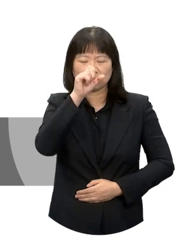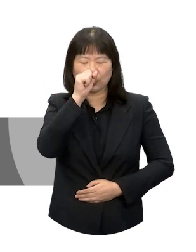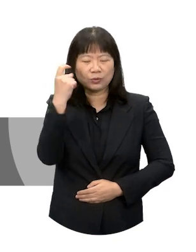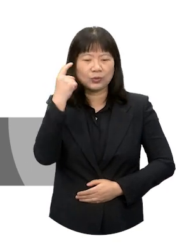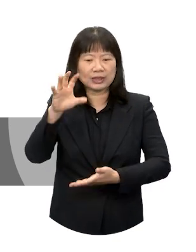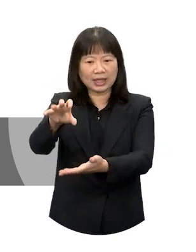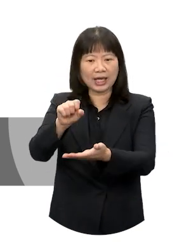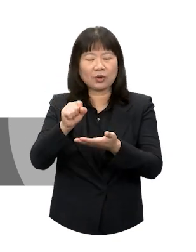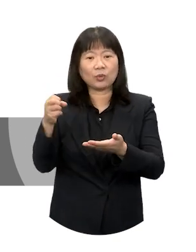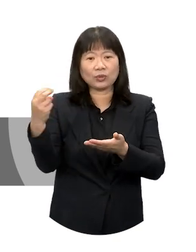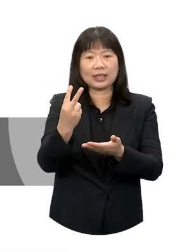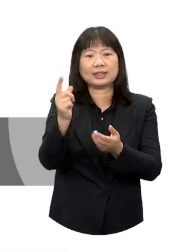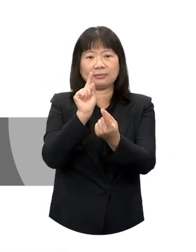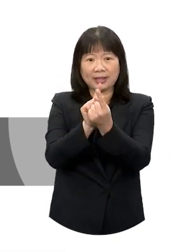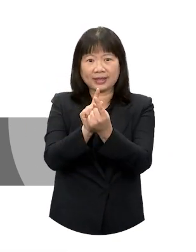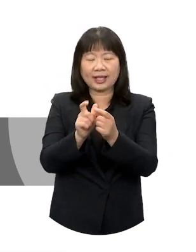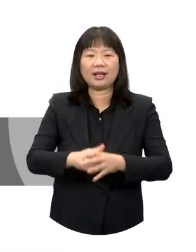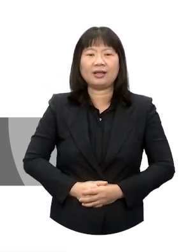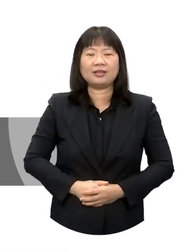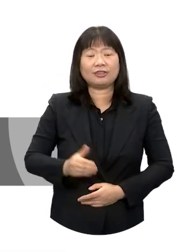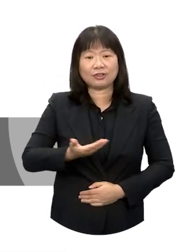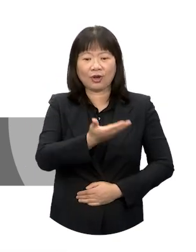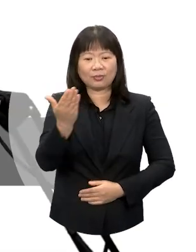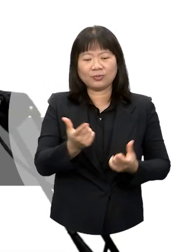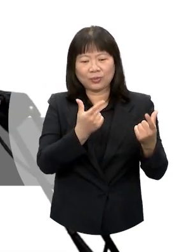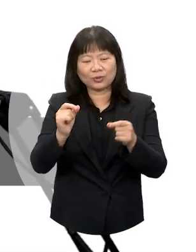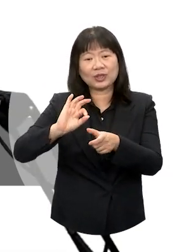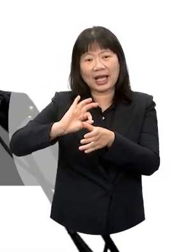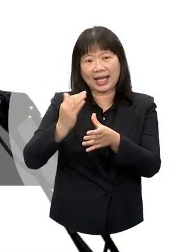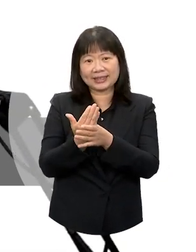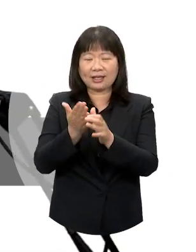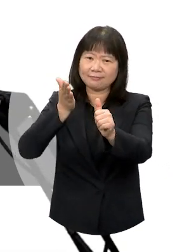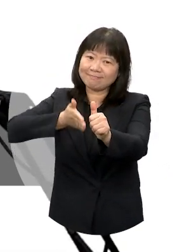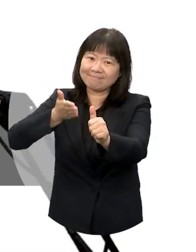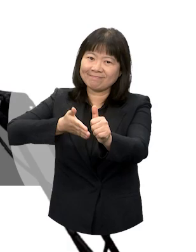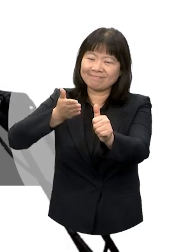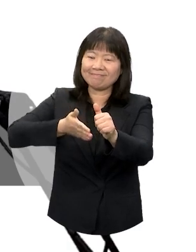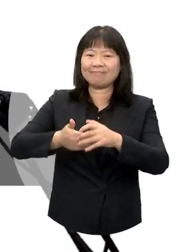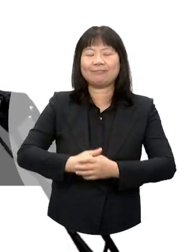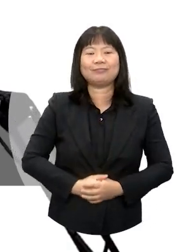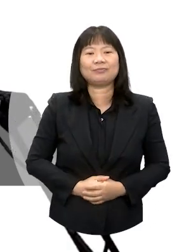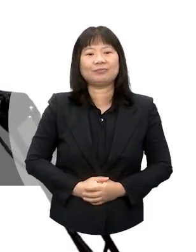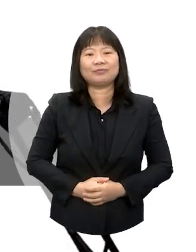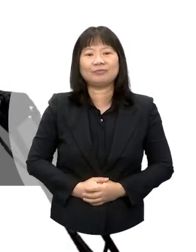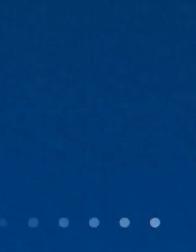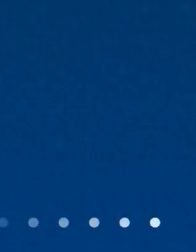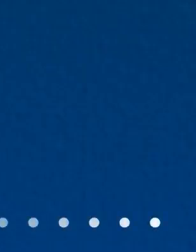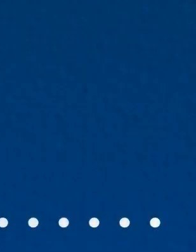좋은 소식 들고 다시 찾아오겠습니다. 여러분 모두 안녕하세요.